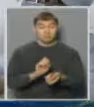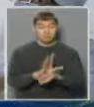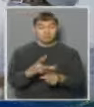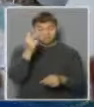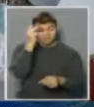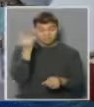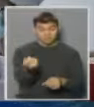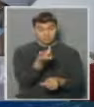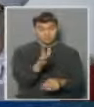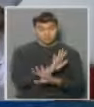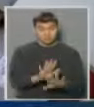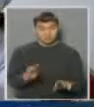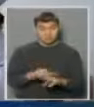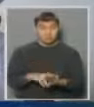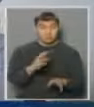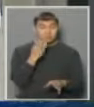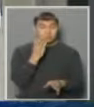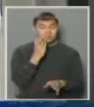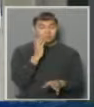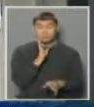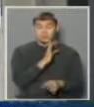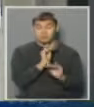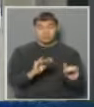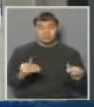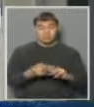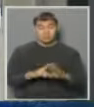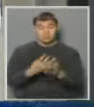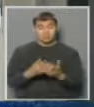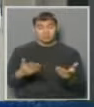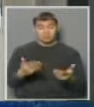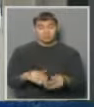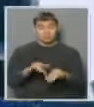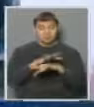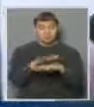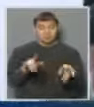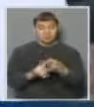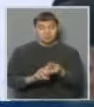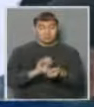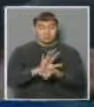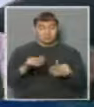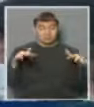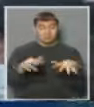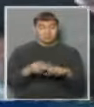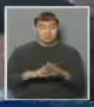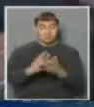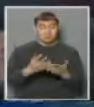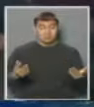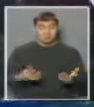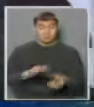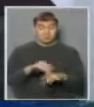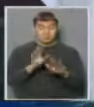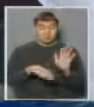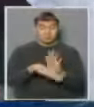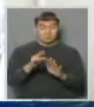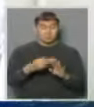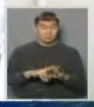саны азаяр емес, әсіресе жүкті әйелдер мен балалардың арасында вирустың таралуы күшейіп келеді. Жағдайдың алдын алудың бір ғана